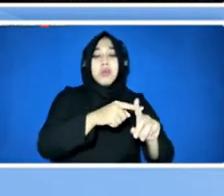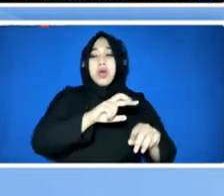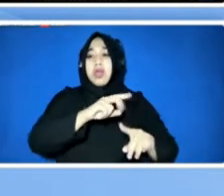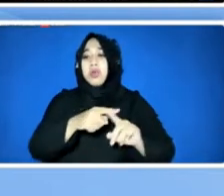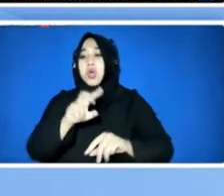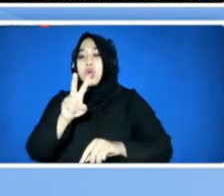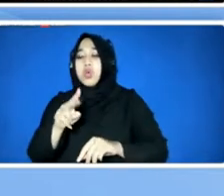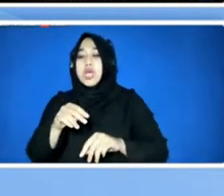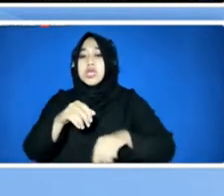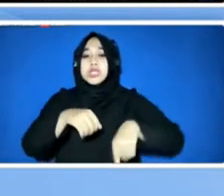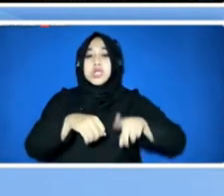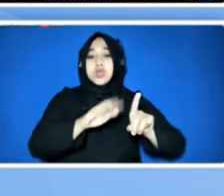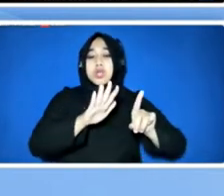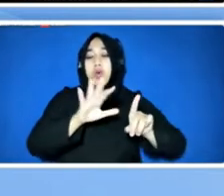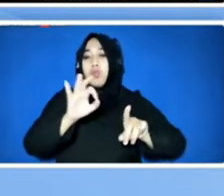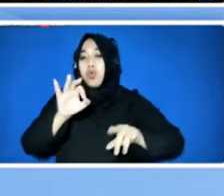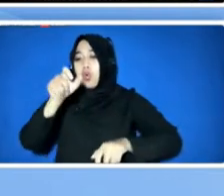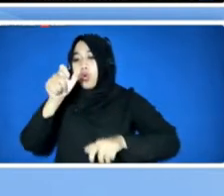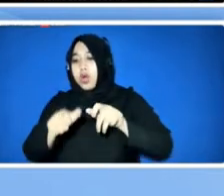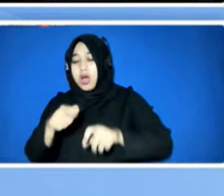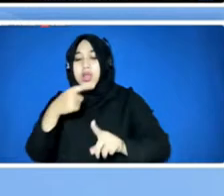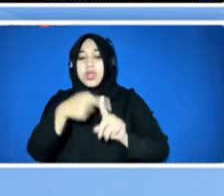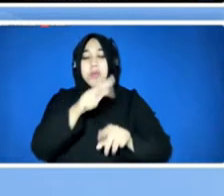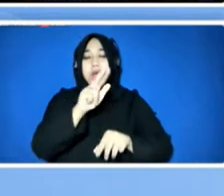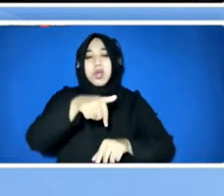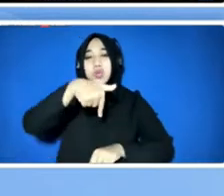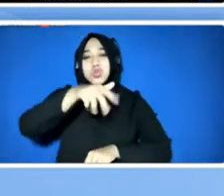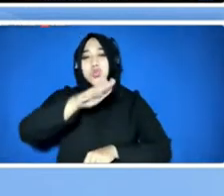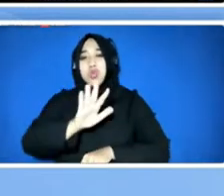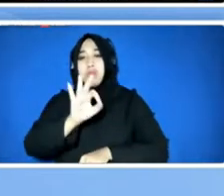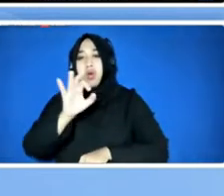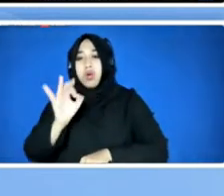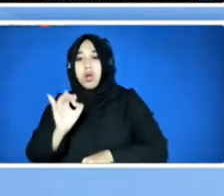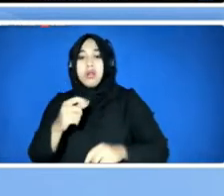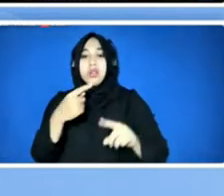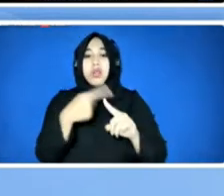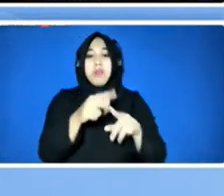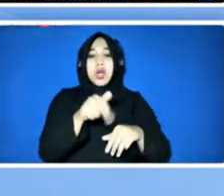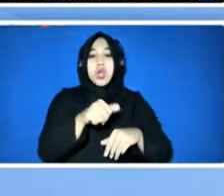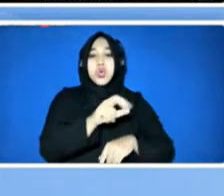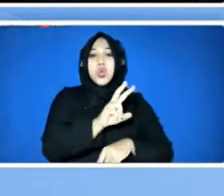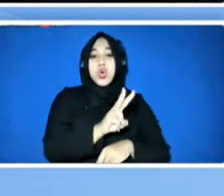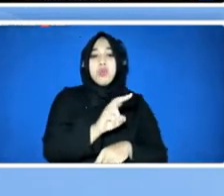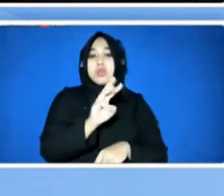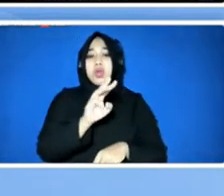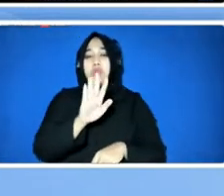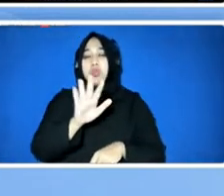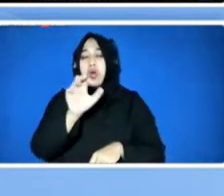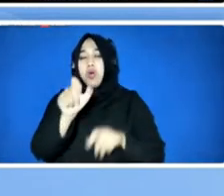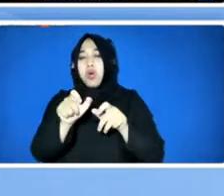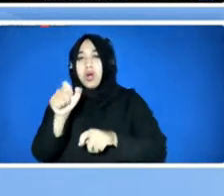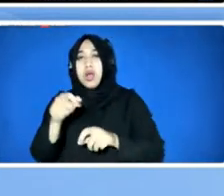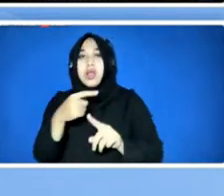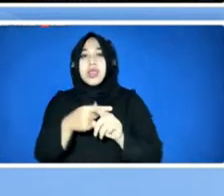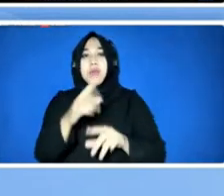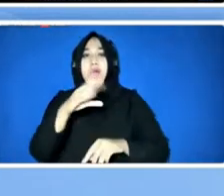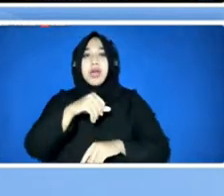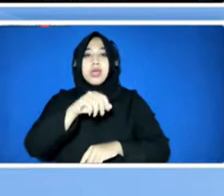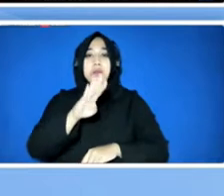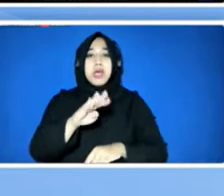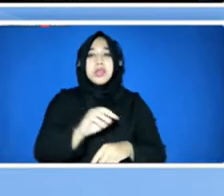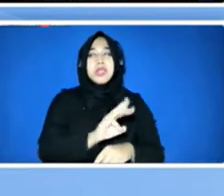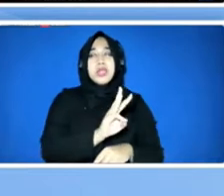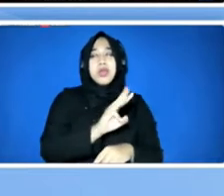karantina. Hari ketiga tambah lagi 75. Jadi 225.000 orang di karantina. Tambah lagi hari keempat jadi 300.000 orang